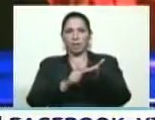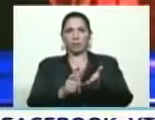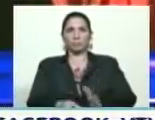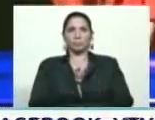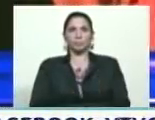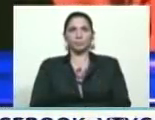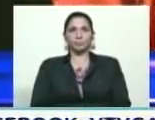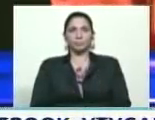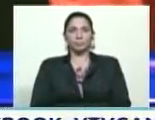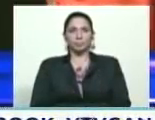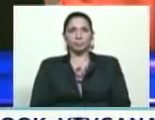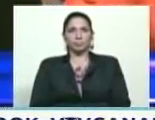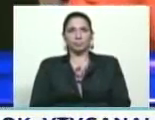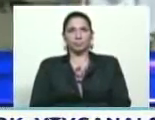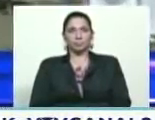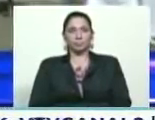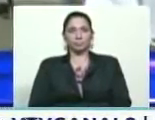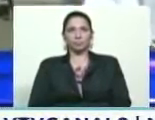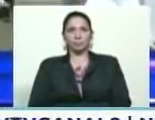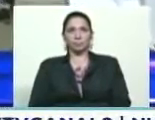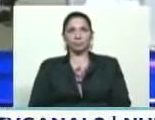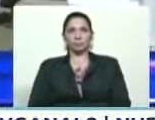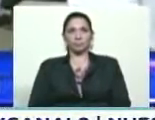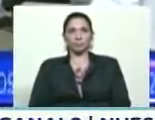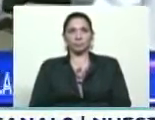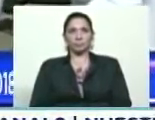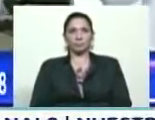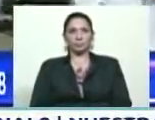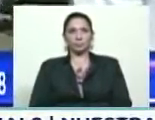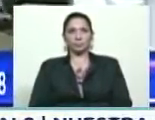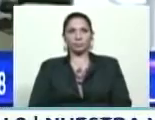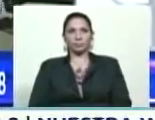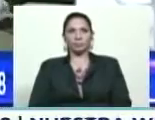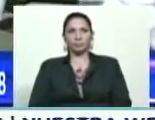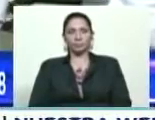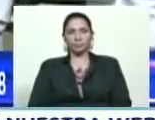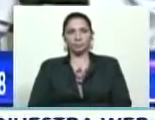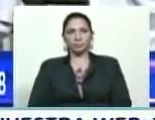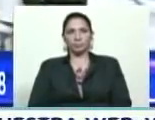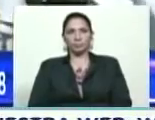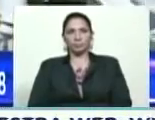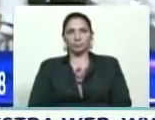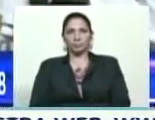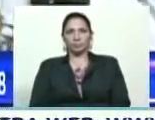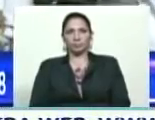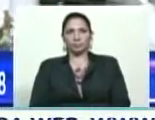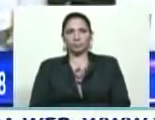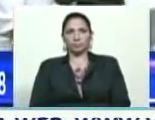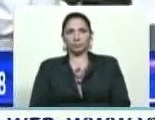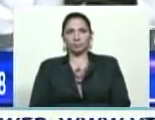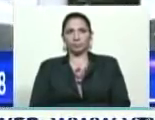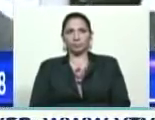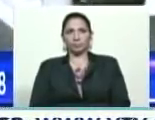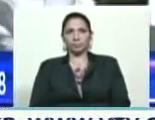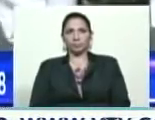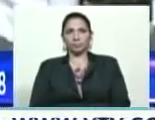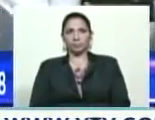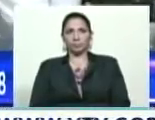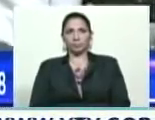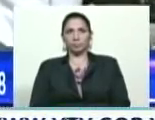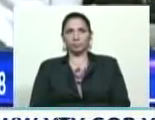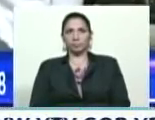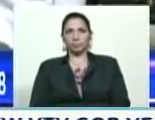доктрине в плане обороны, мы следуем доктрине Симона Боливара, который провозгласил ее, и команданта Уго Чавеса,